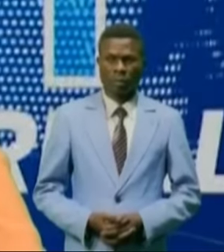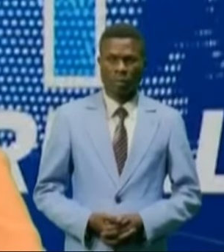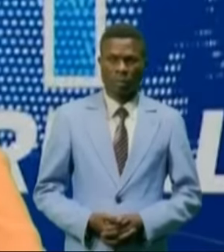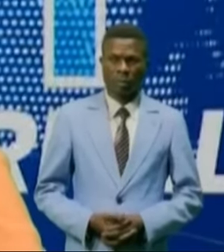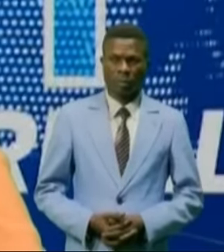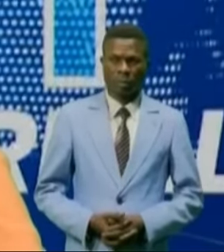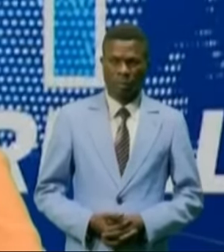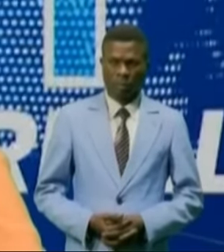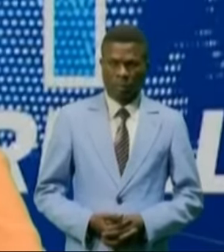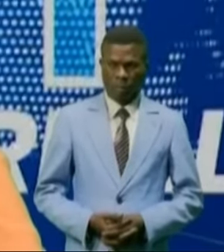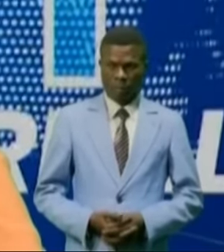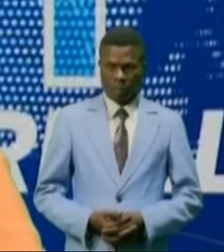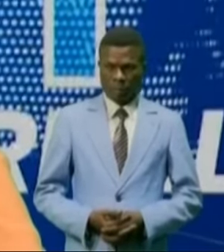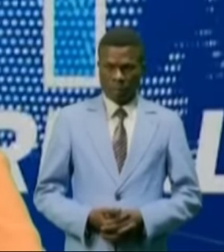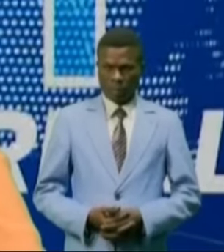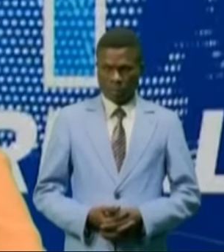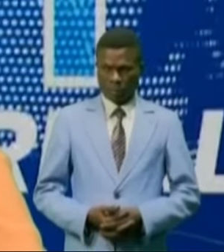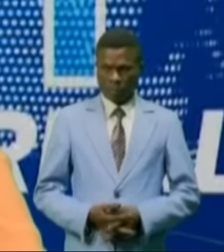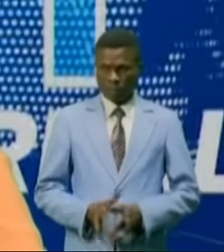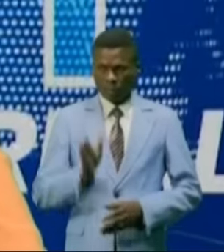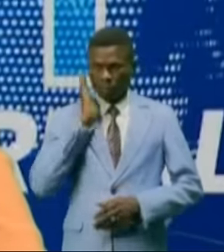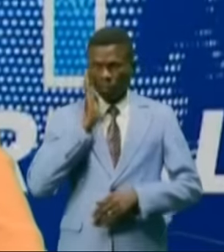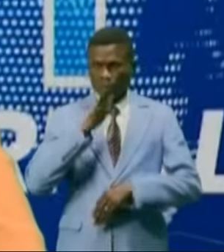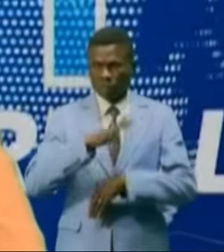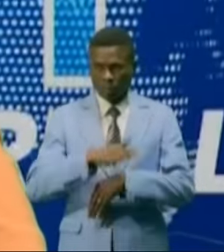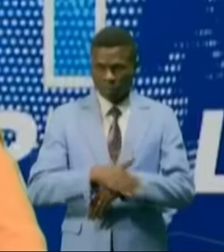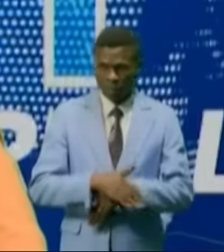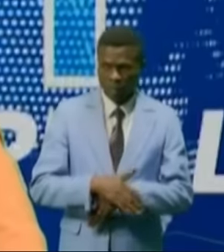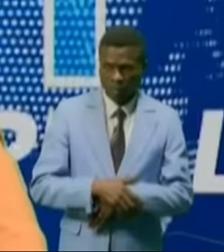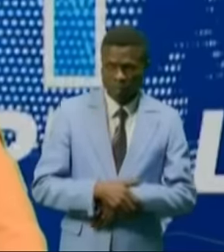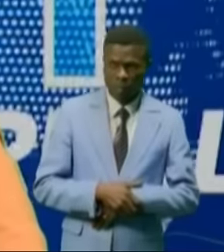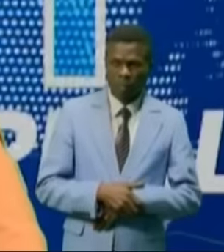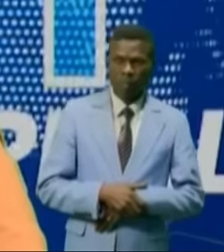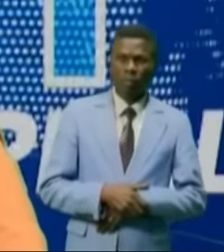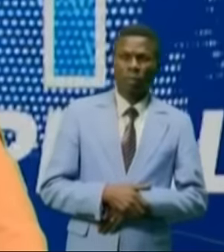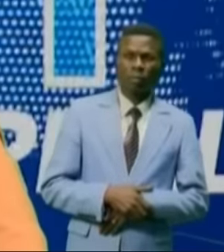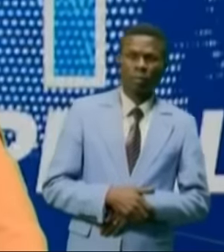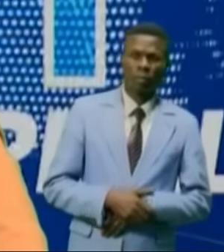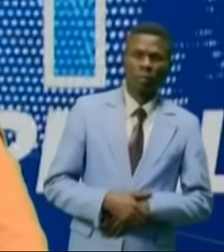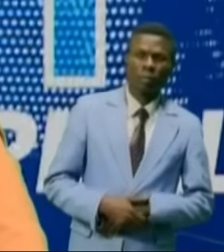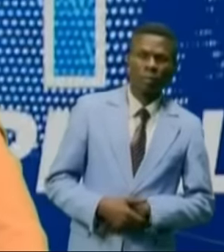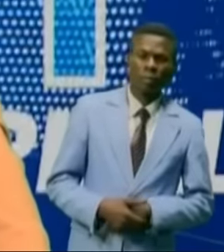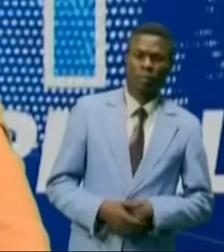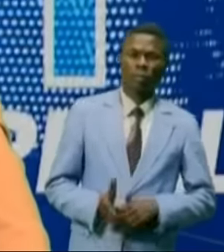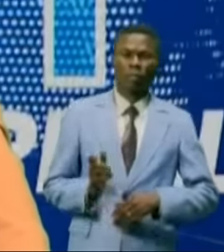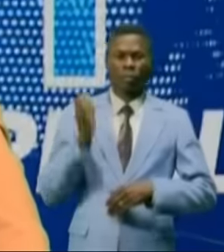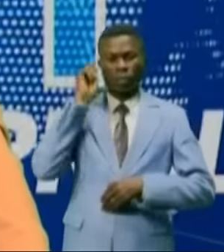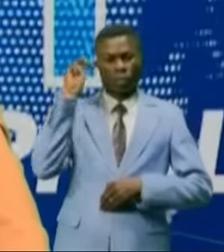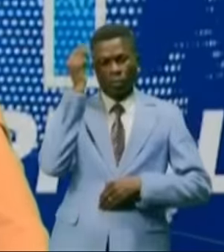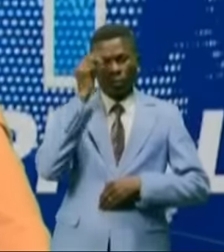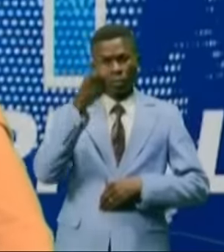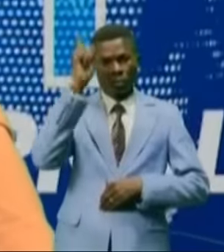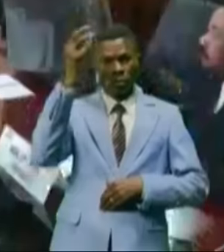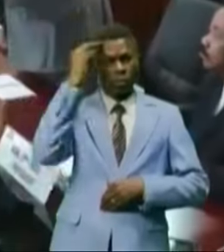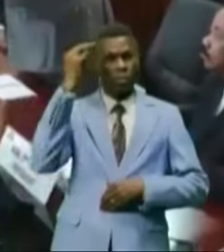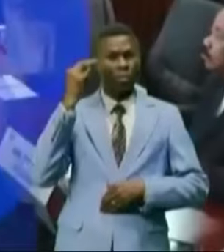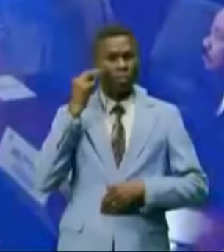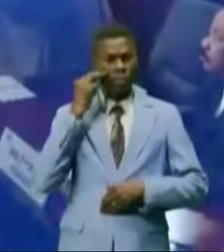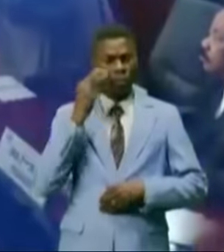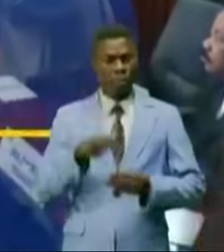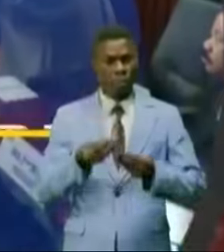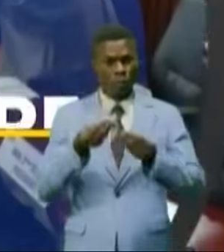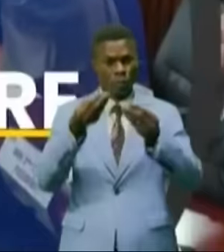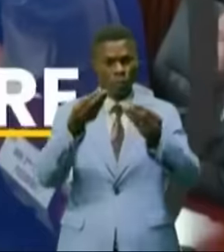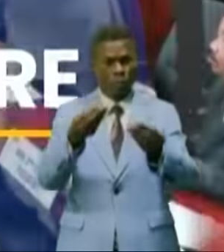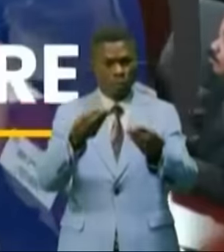soir, c'est le 20h de la RTNC à la une. À investiture du gouvernement souminois, la première ministre a déposé